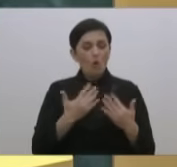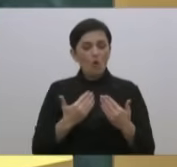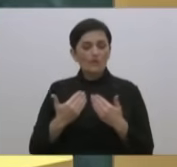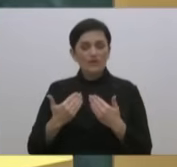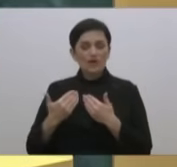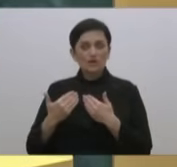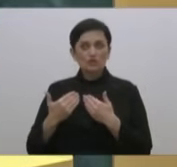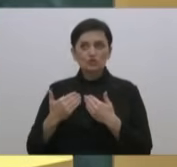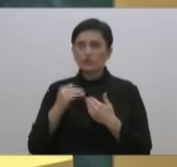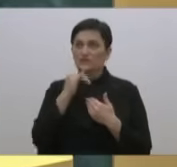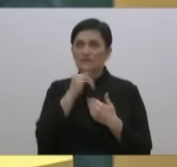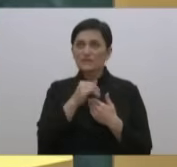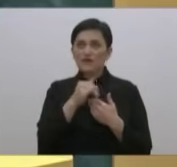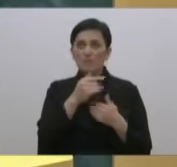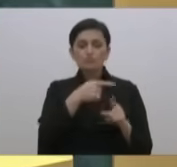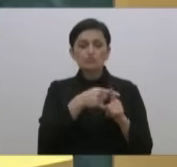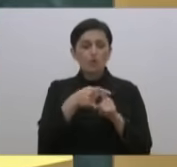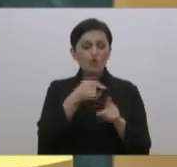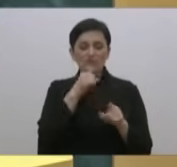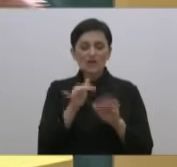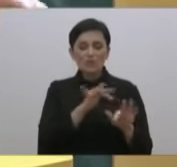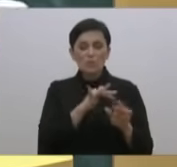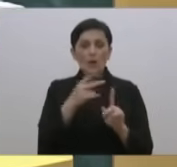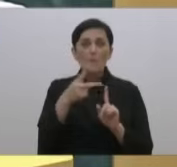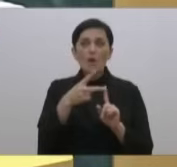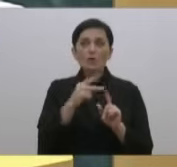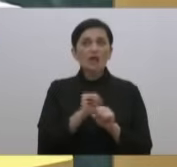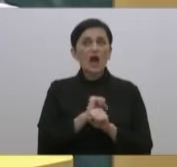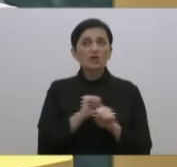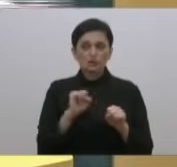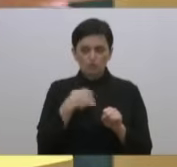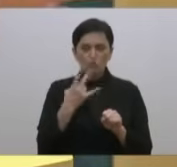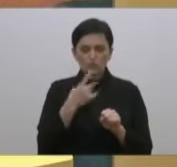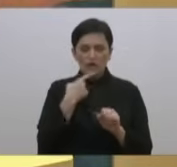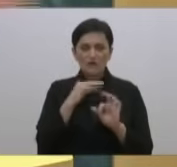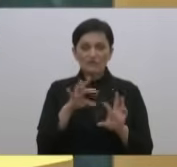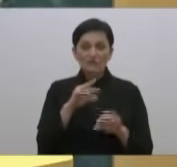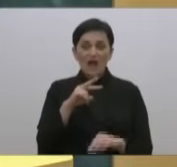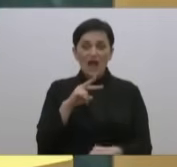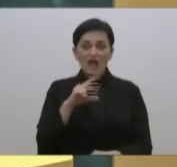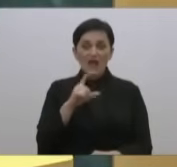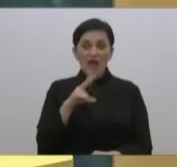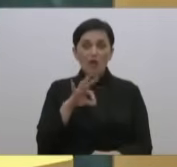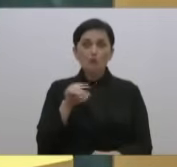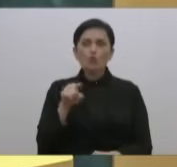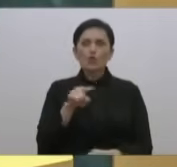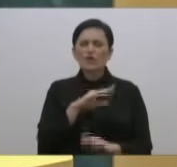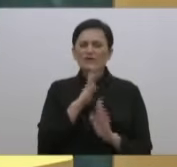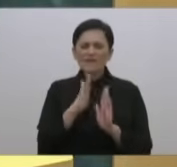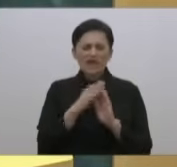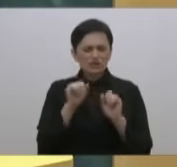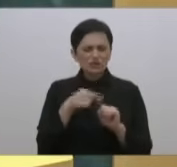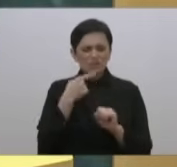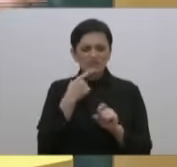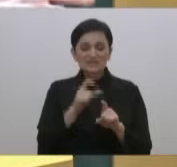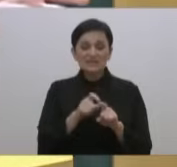მათზე ვერაფერი ვეღარ იმოქმედებს პოზიტიურად და მეორე არ შეიძლება ამის არქმა ლელომ როგორ შეიძლება აი ყველაფერი შეიძლება